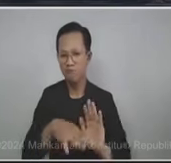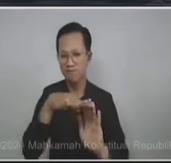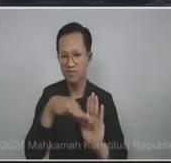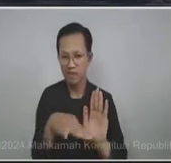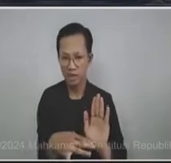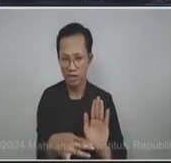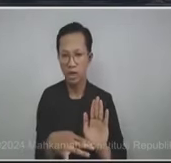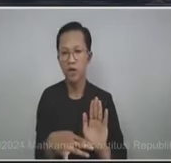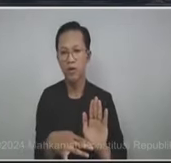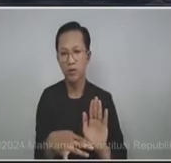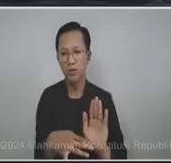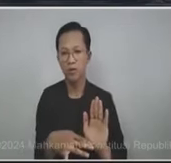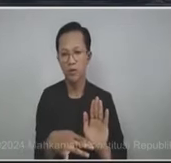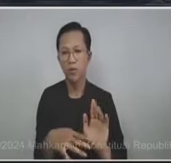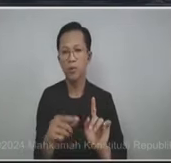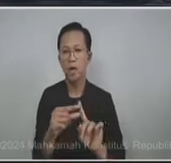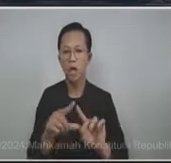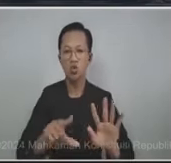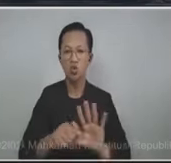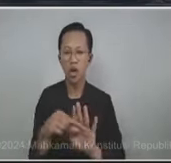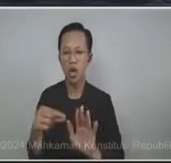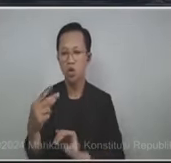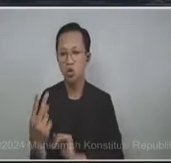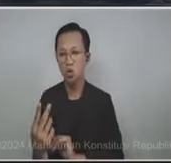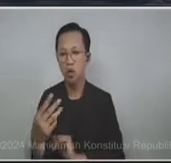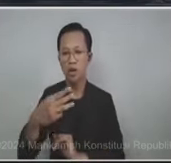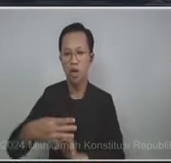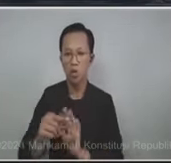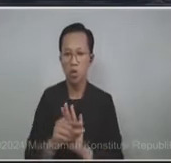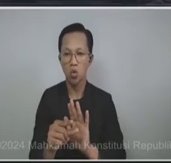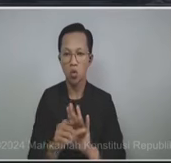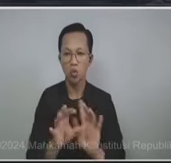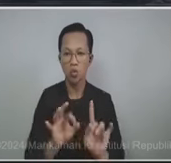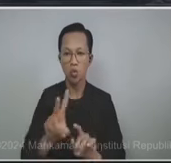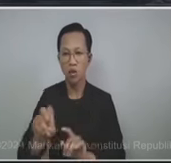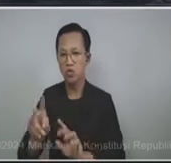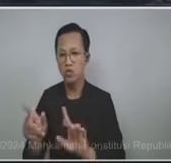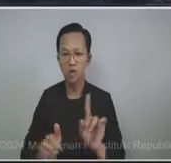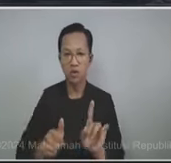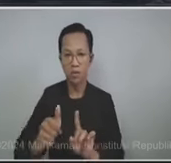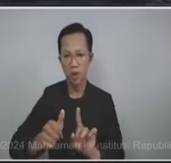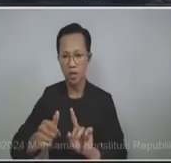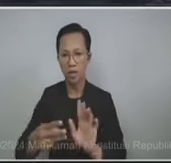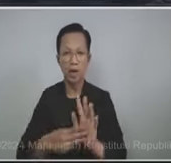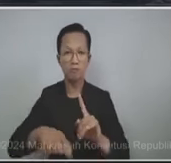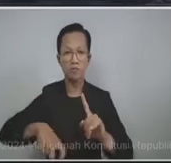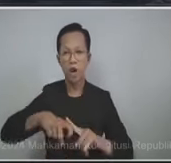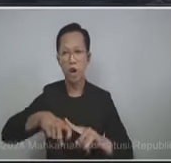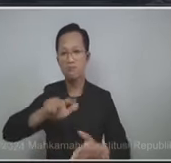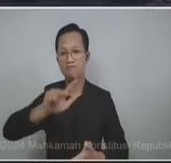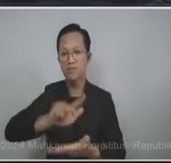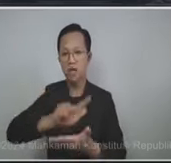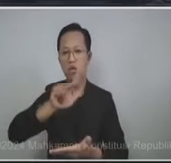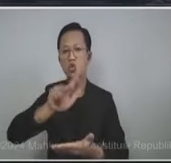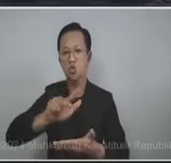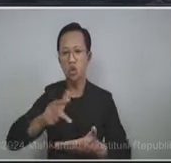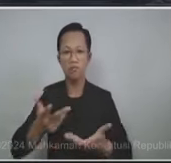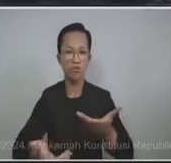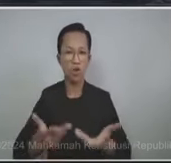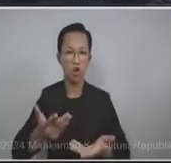e 10 2016 UU 10 2016 mahkamah telah mempertimbangkan dalam putusan Mahkamah Konstitusi Nomor